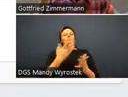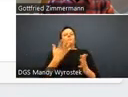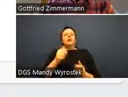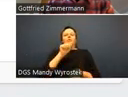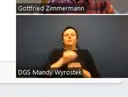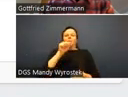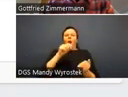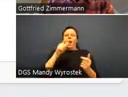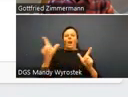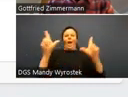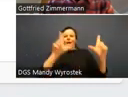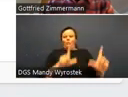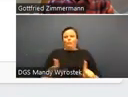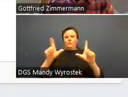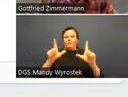auf Ansicht